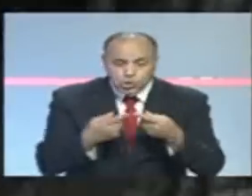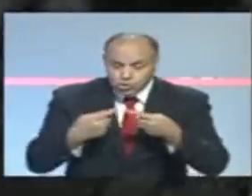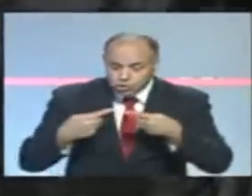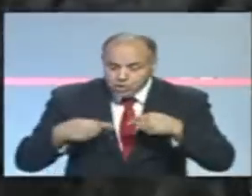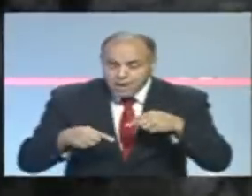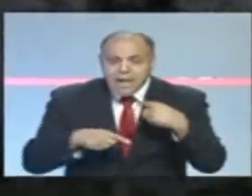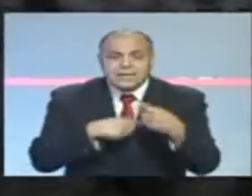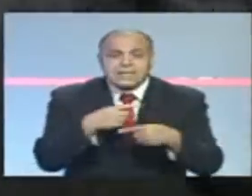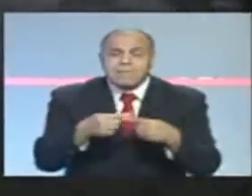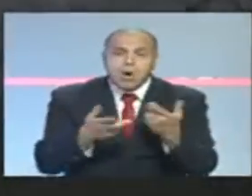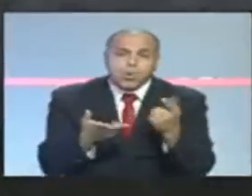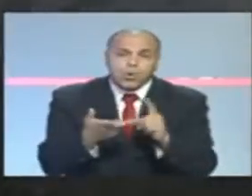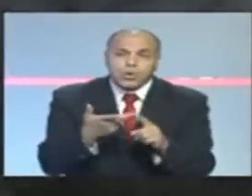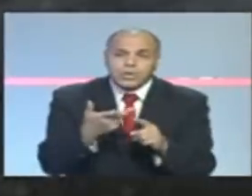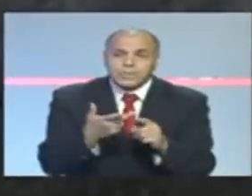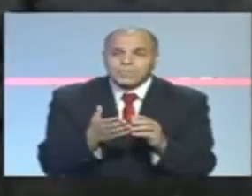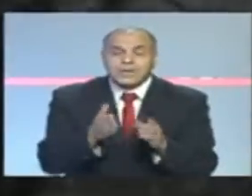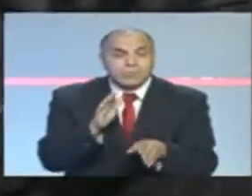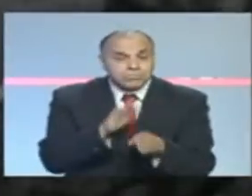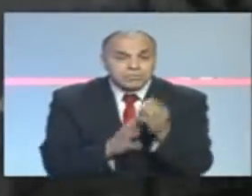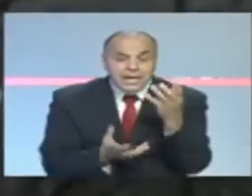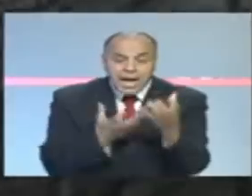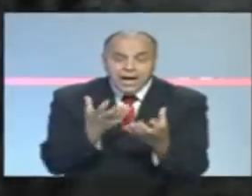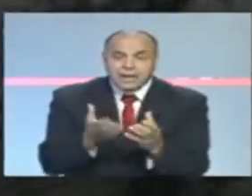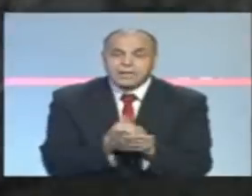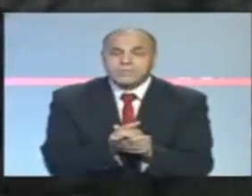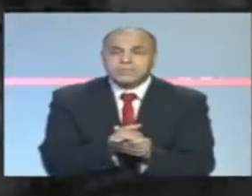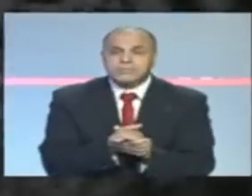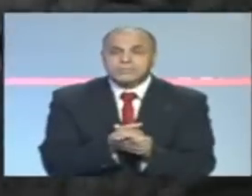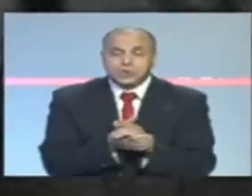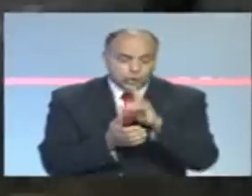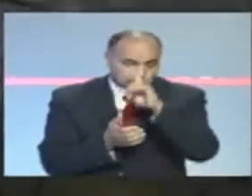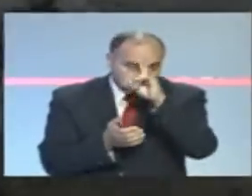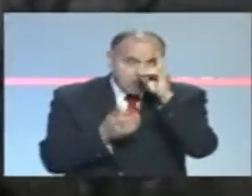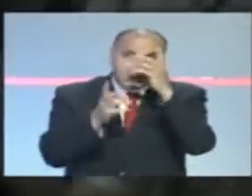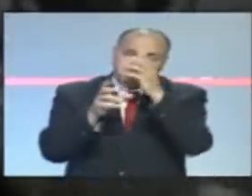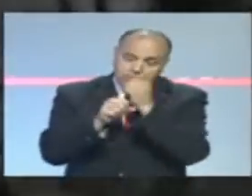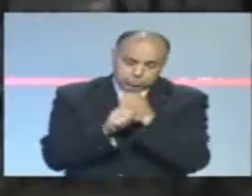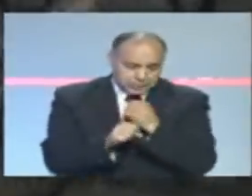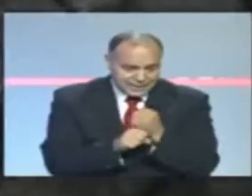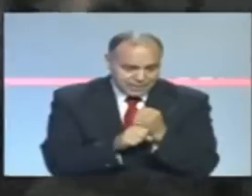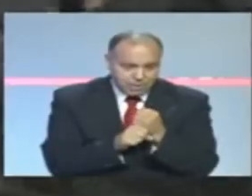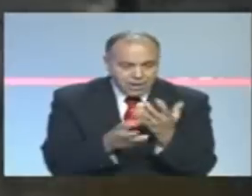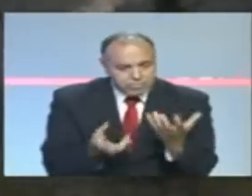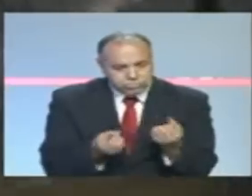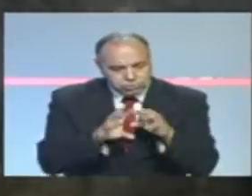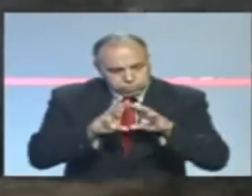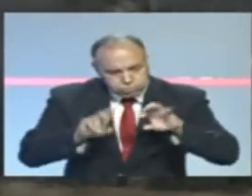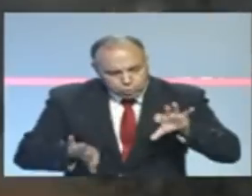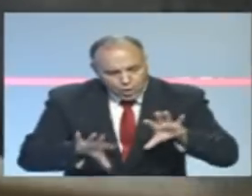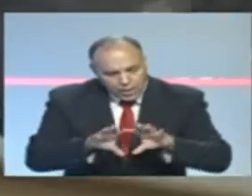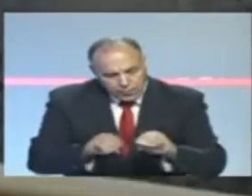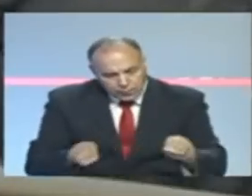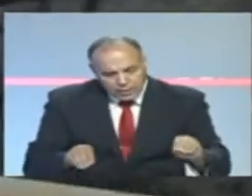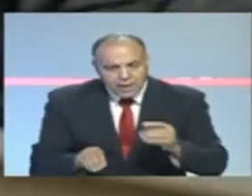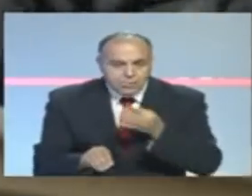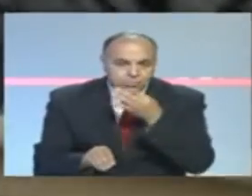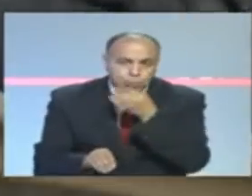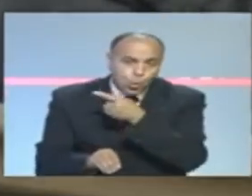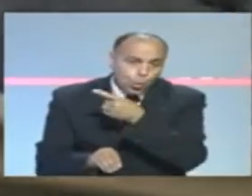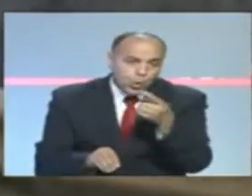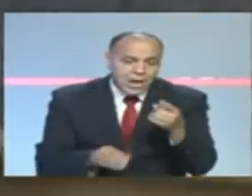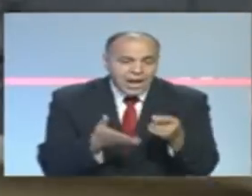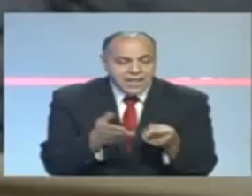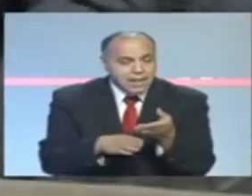منذ اندلاع هذه الحرائق اه ان شاء الله ربي يوفقنا في القضاء على الحركه باستقبال جميع